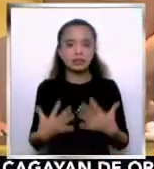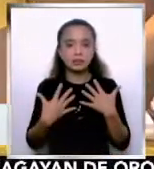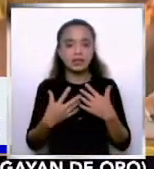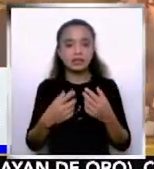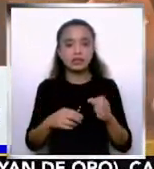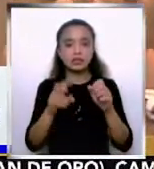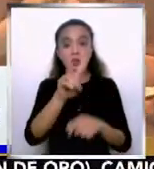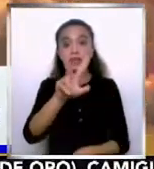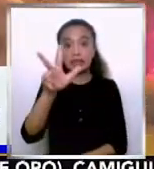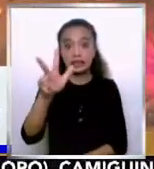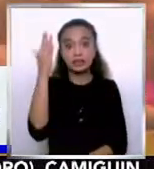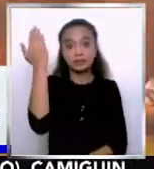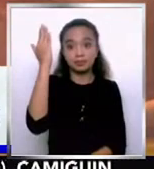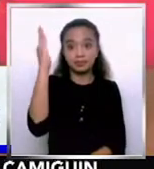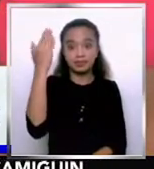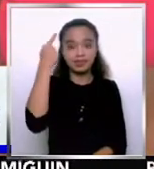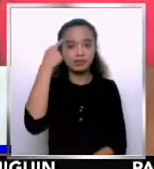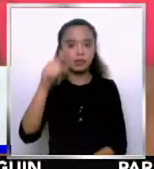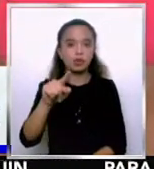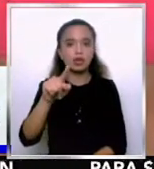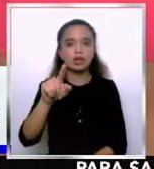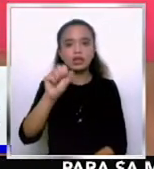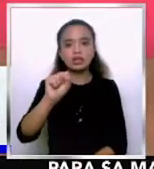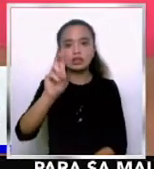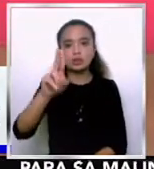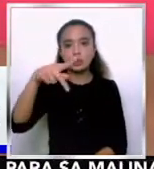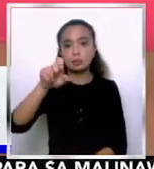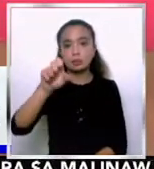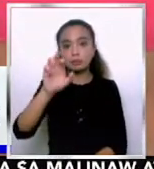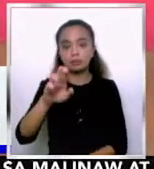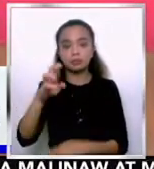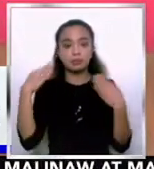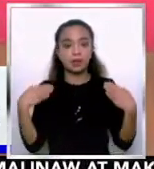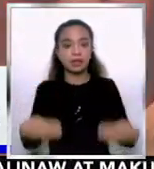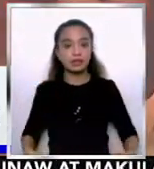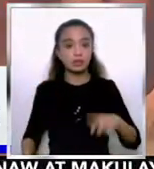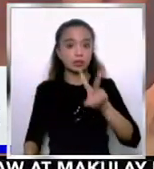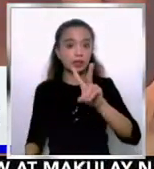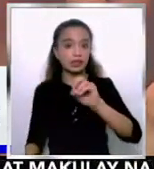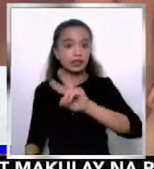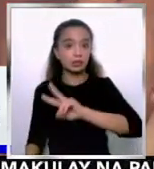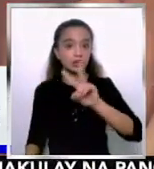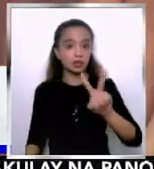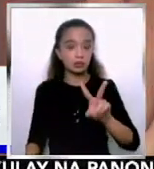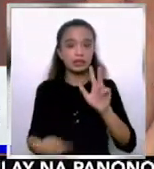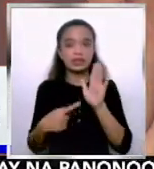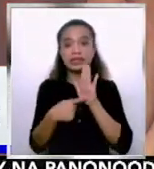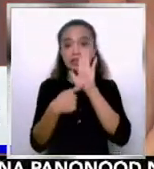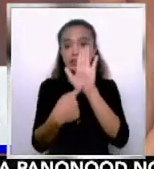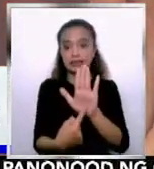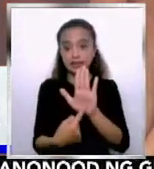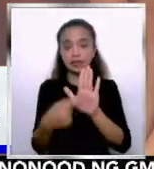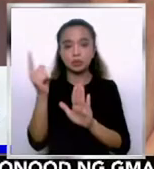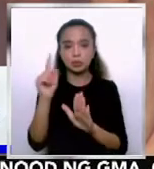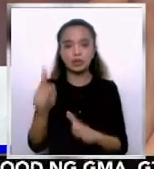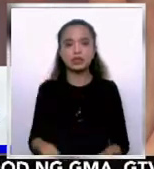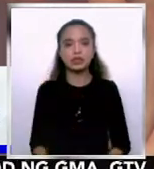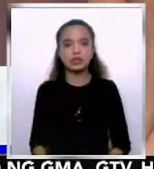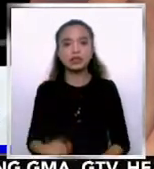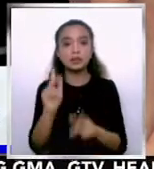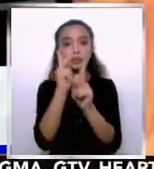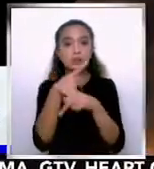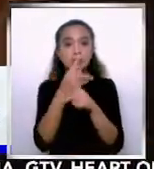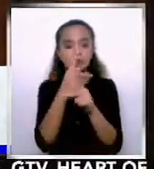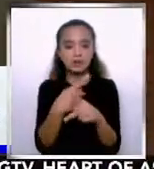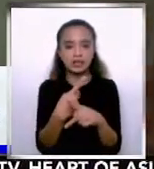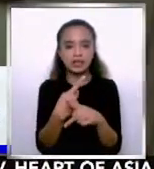sa Superbuds 2022 na nagpakitang gila sa media presentation ng produkto na kanilang